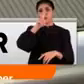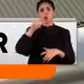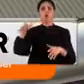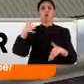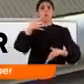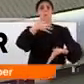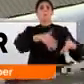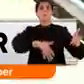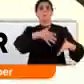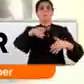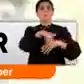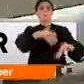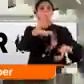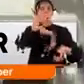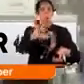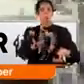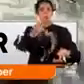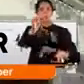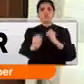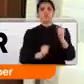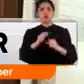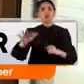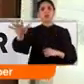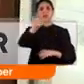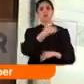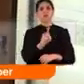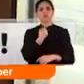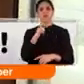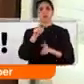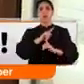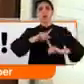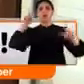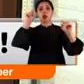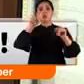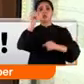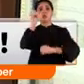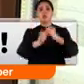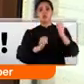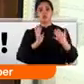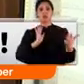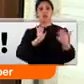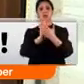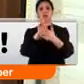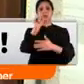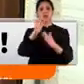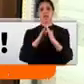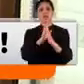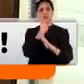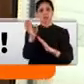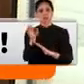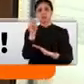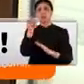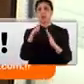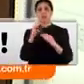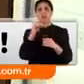ortasındaki Küng fabrikası mahallelinin sabrını taşırdı. Şu an o isyan ettiren fabrikanın karşısında bulunan bir dairedeyiz.